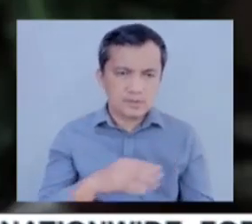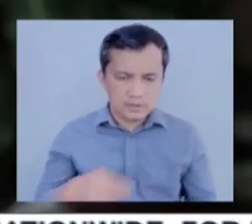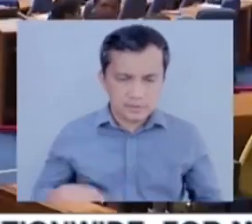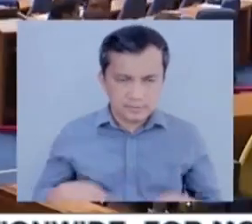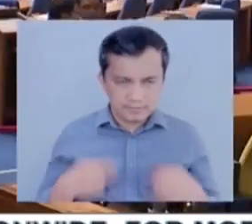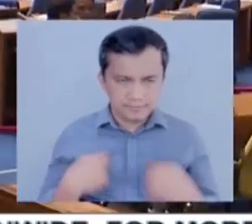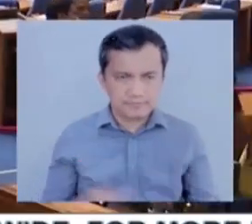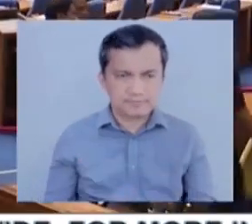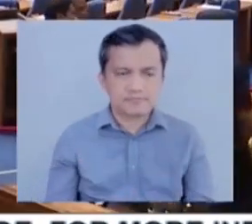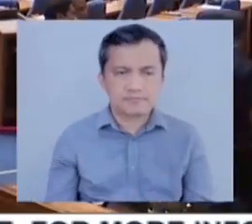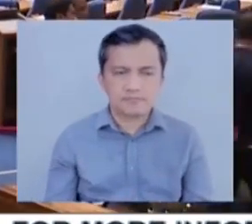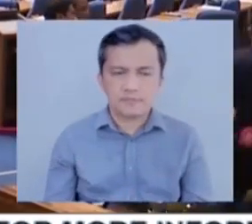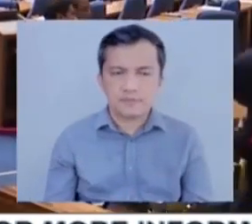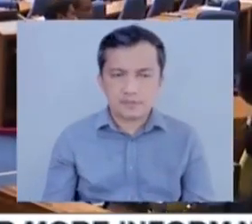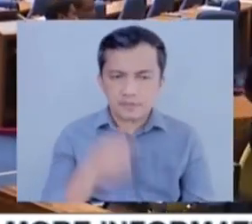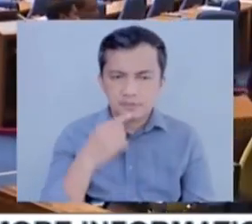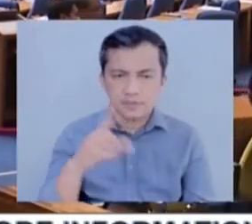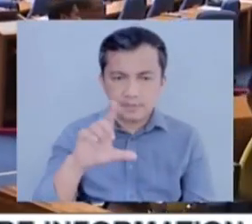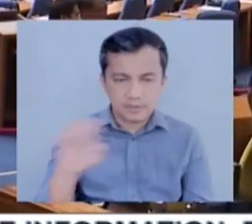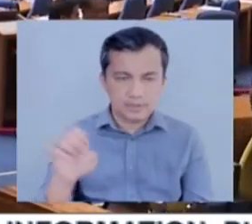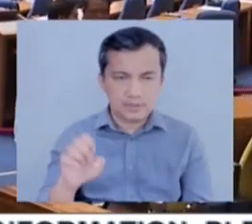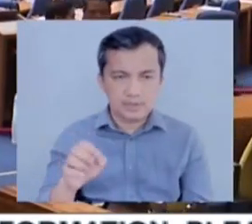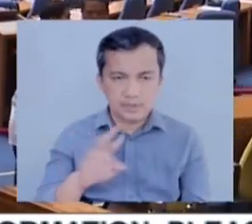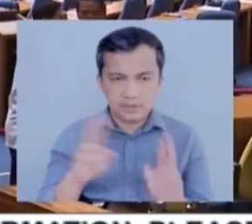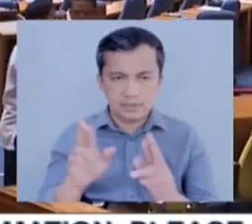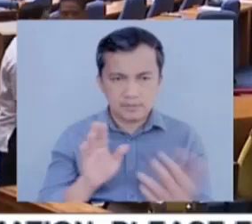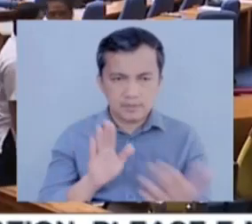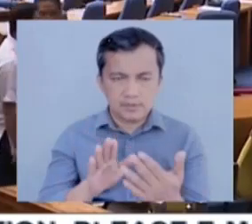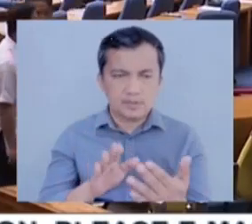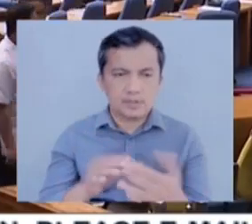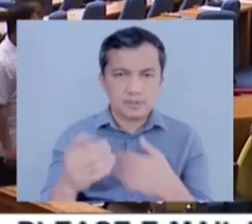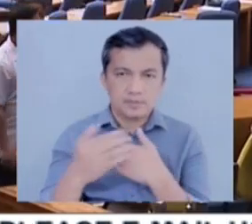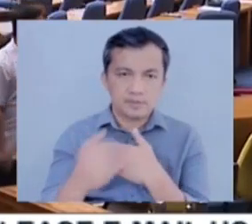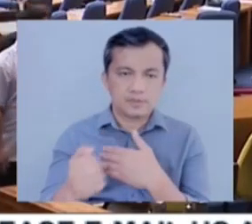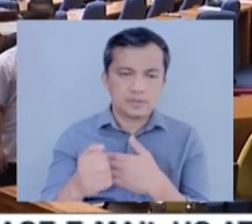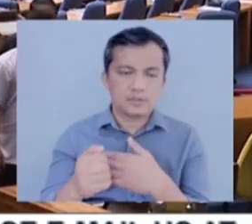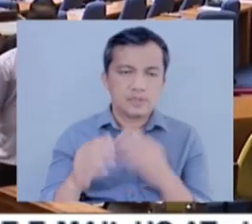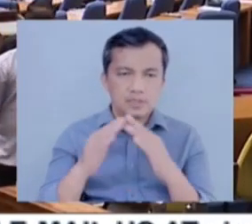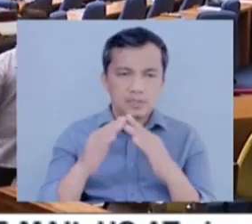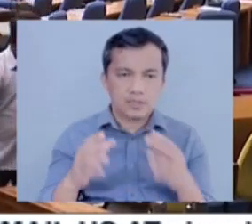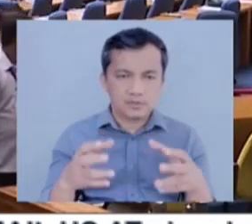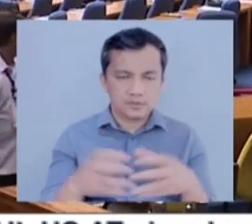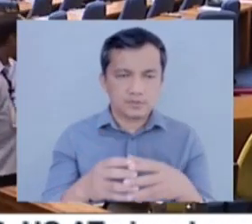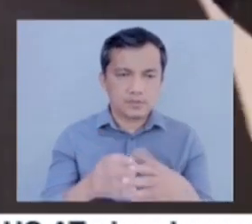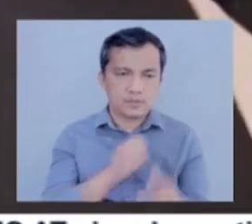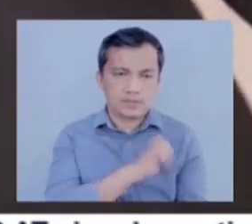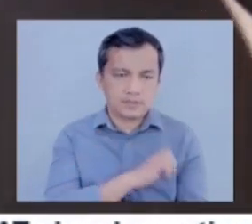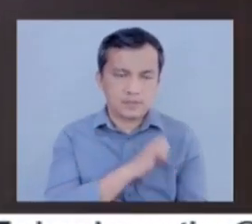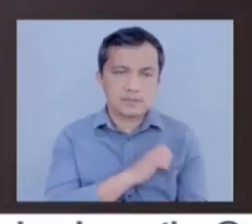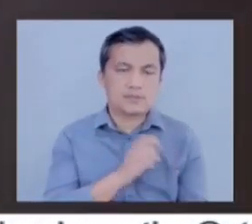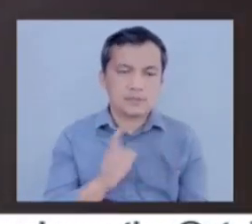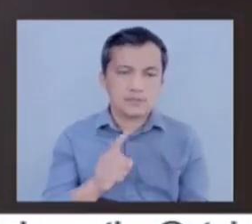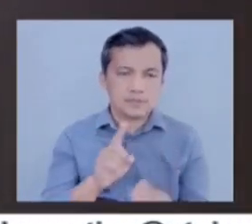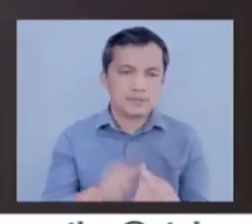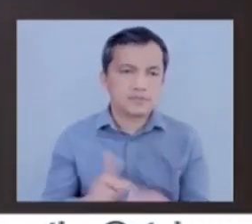Lee, handa siyang humarap kung ipapatawag ng House Committee on Ethics and Privileges ukol dito.